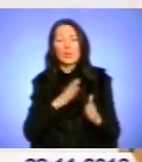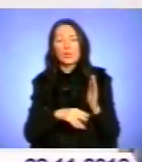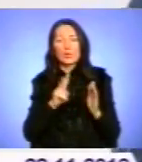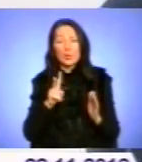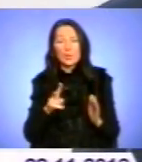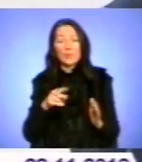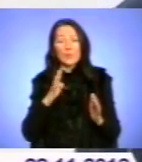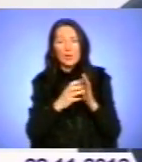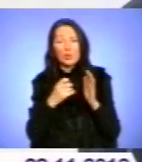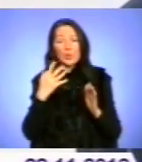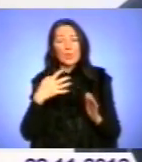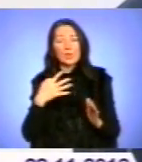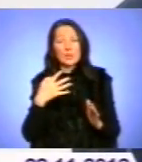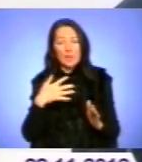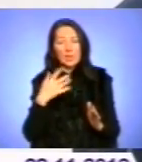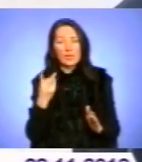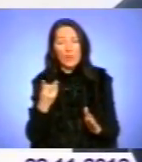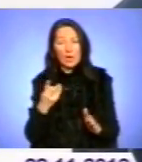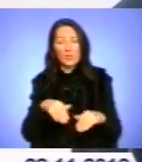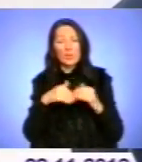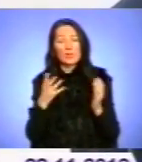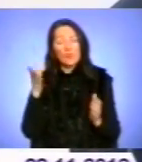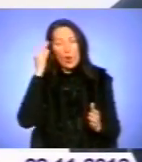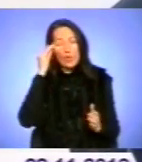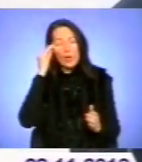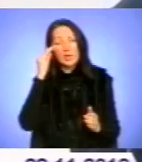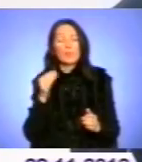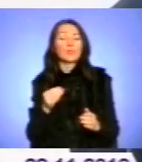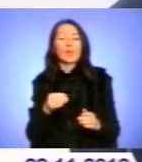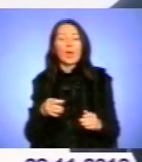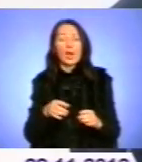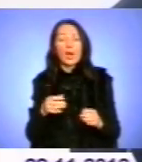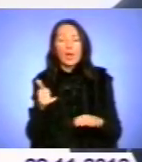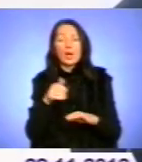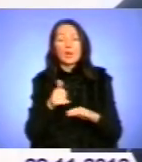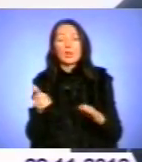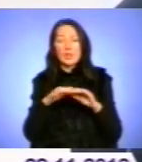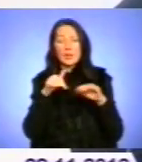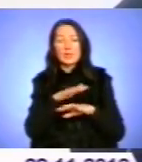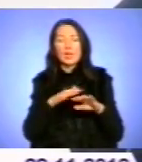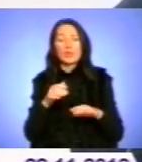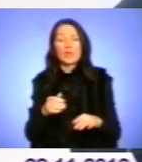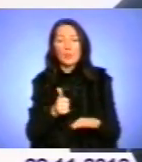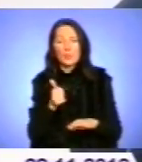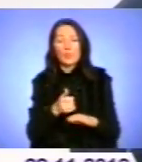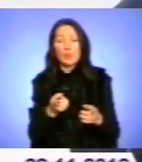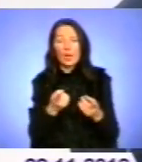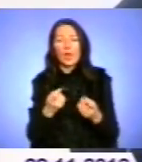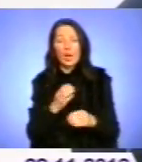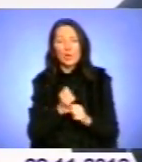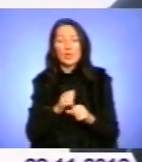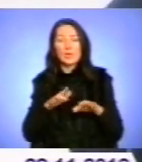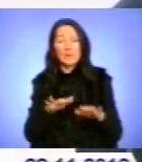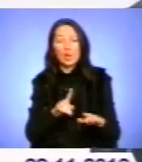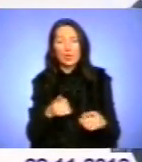277,952. Тому з урахуванням загальнонаціональних пріоритетів вживаються заходи. Найперше, щодо залучення їх до сімейного